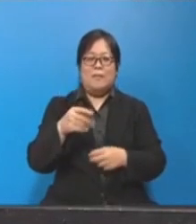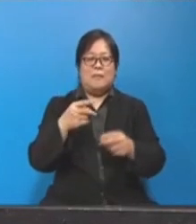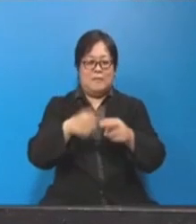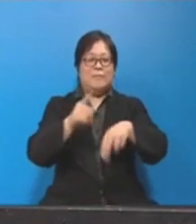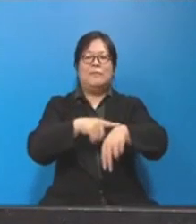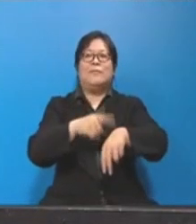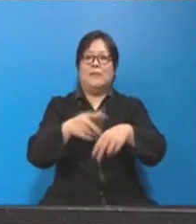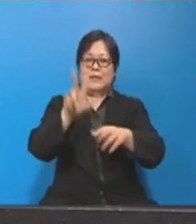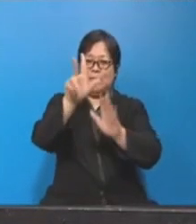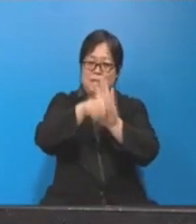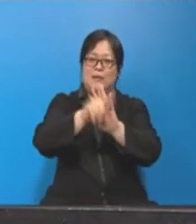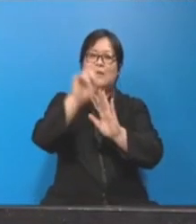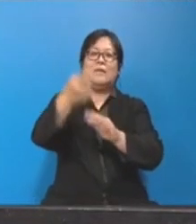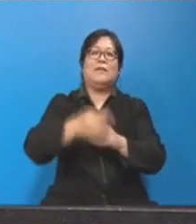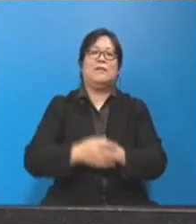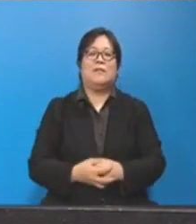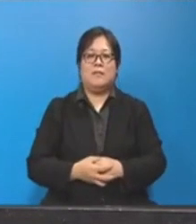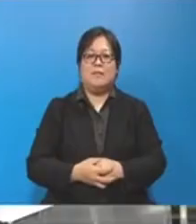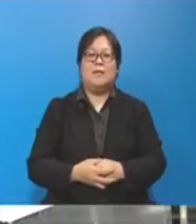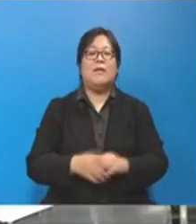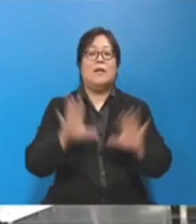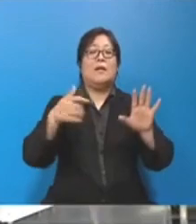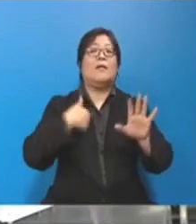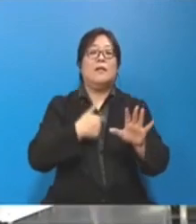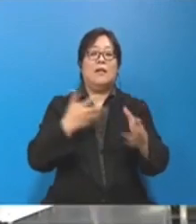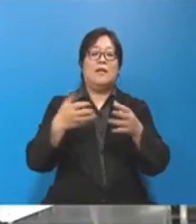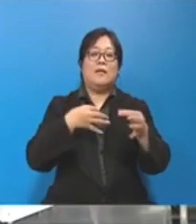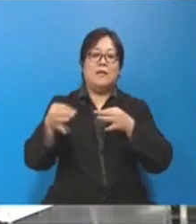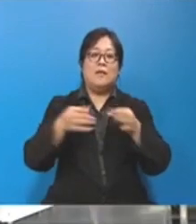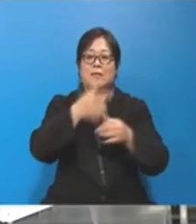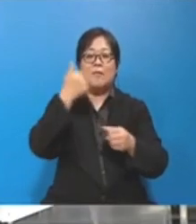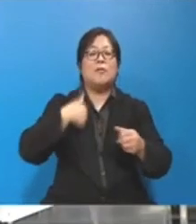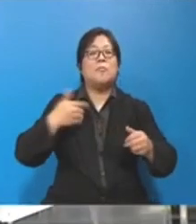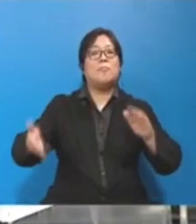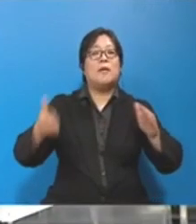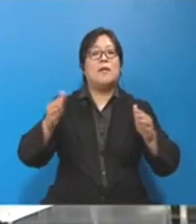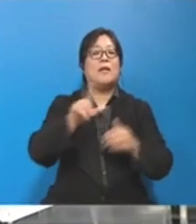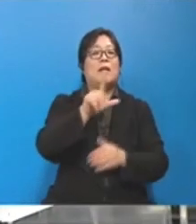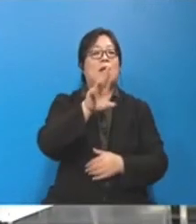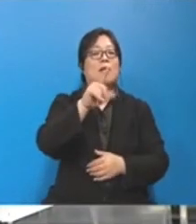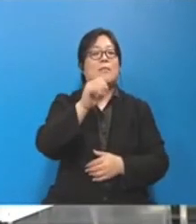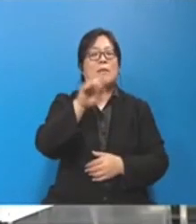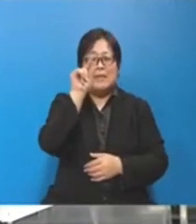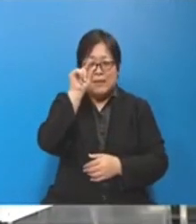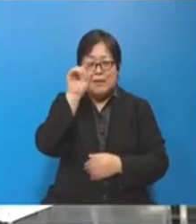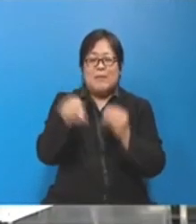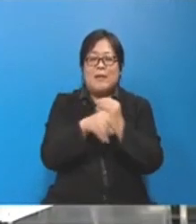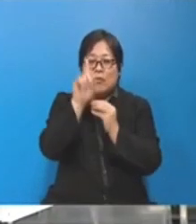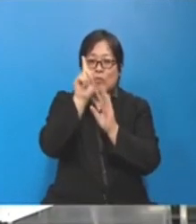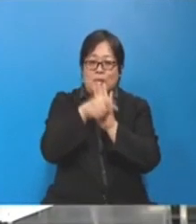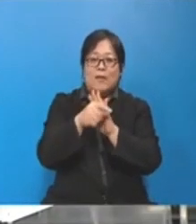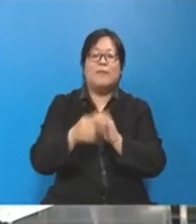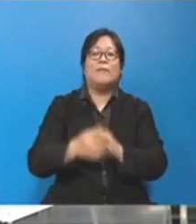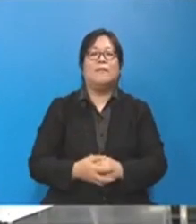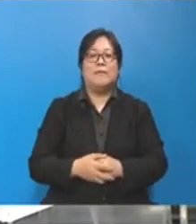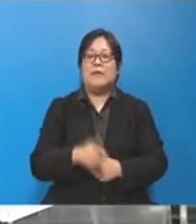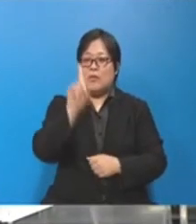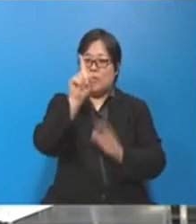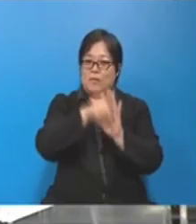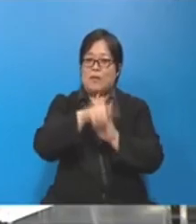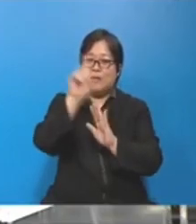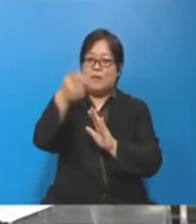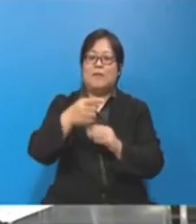oke kita bagi Gemini jadi kita nak Setu juga sebagai kita banding dengan lembab semi Tazkia free itu